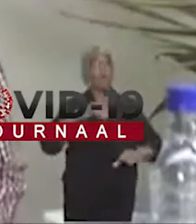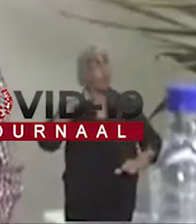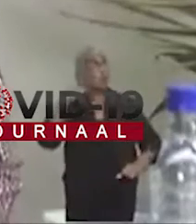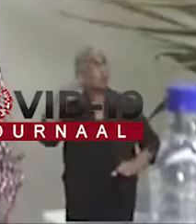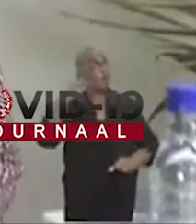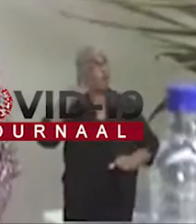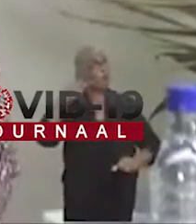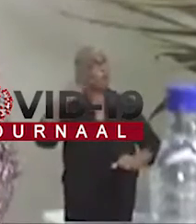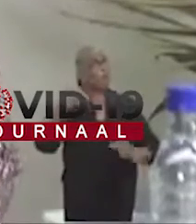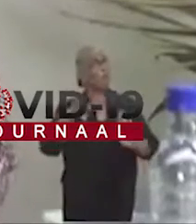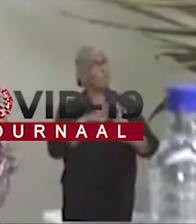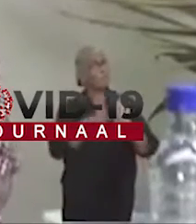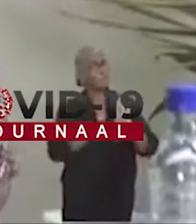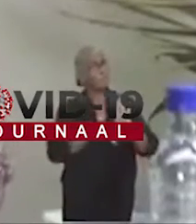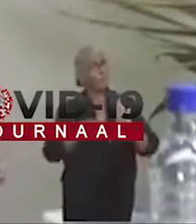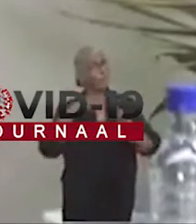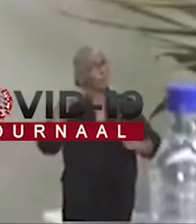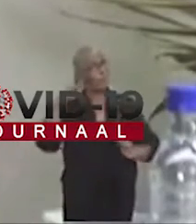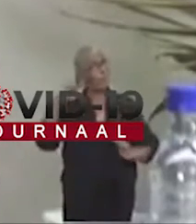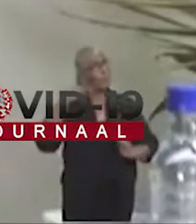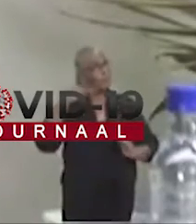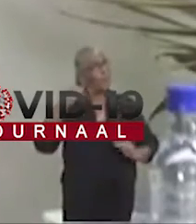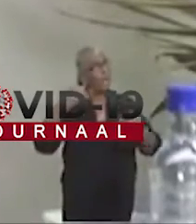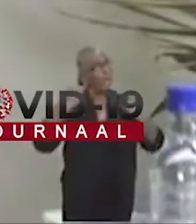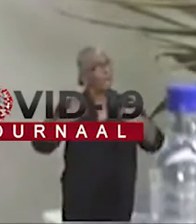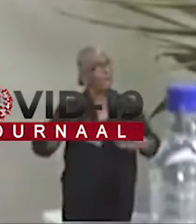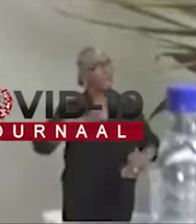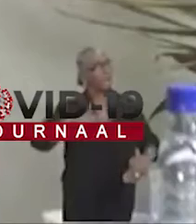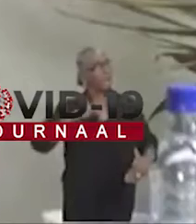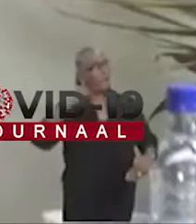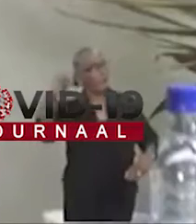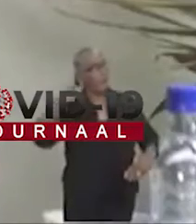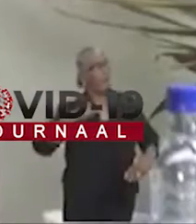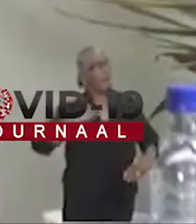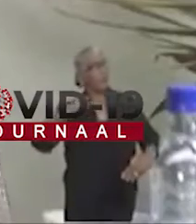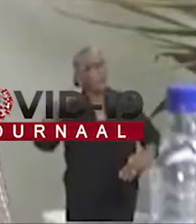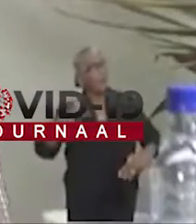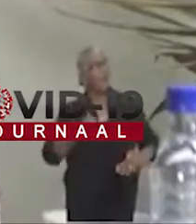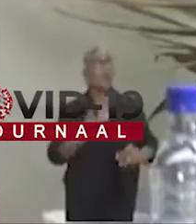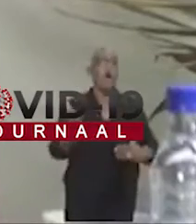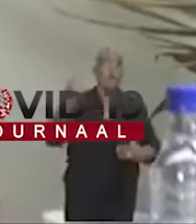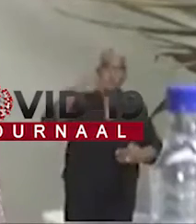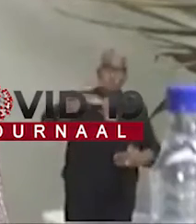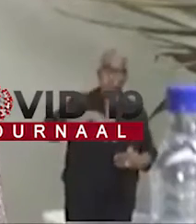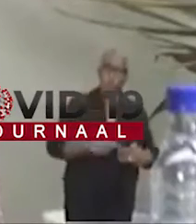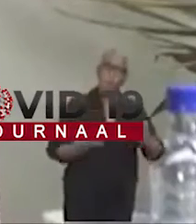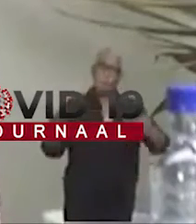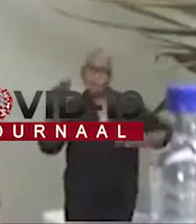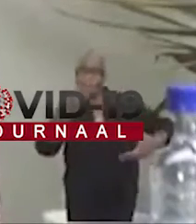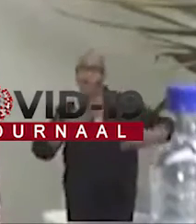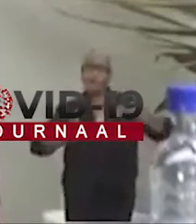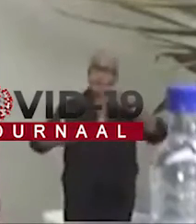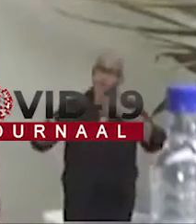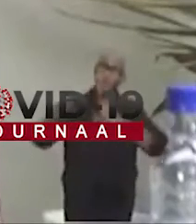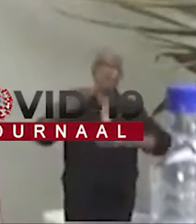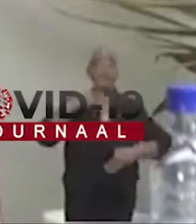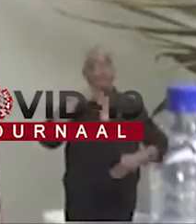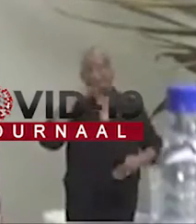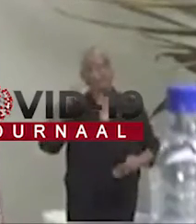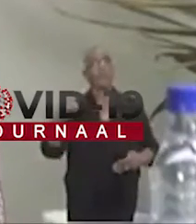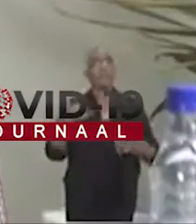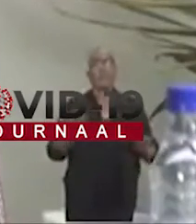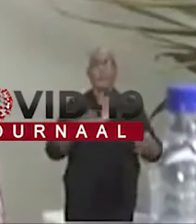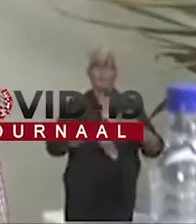opbelprogramma's deze mensen te benaderen waarbij ze dus konden komen met hun vragen en dat